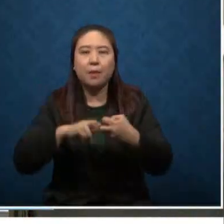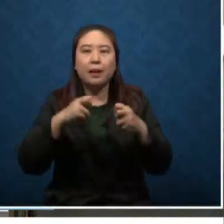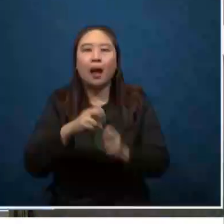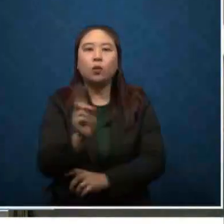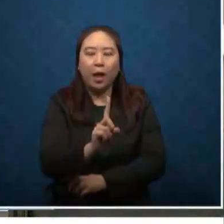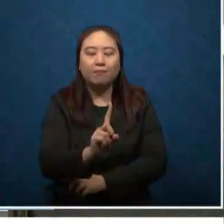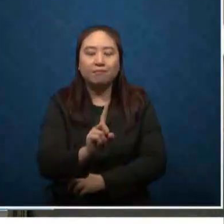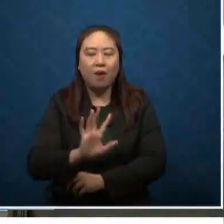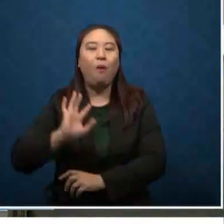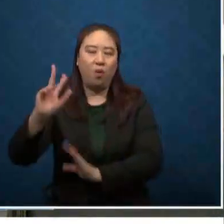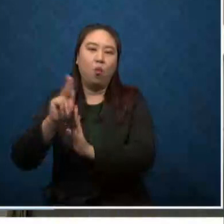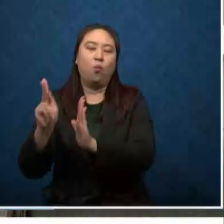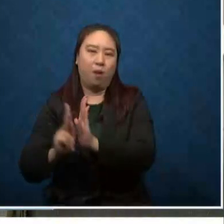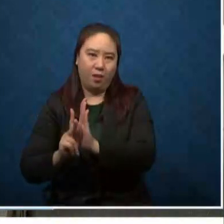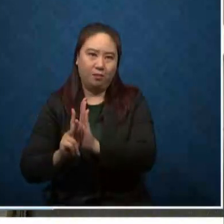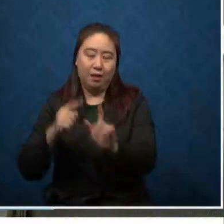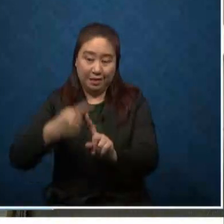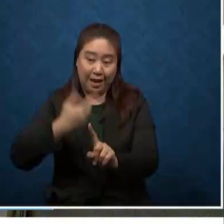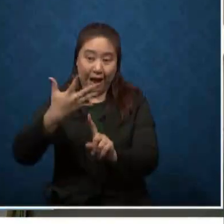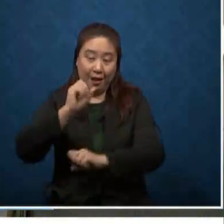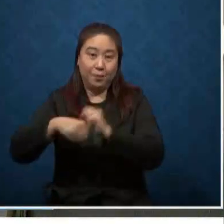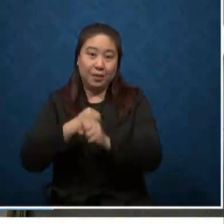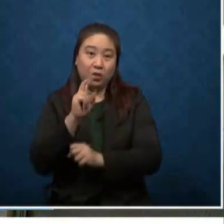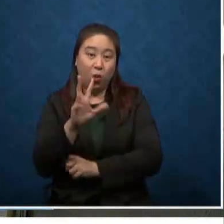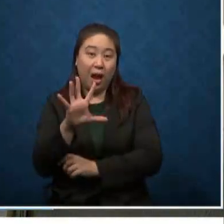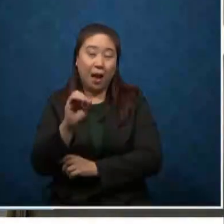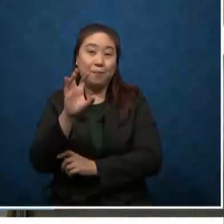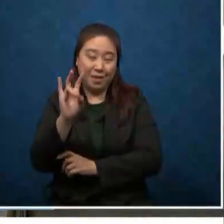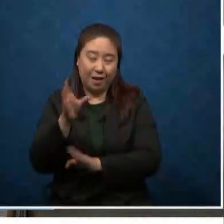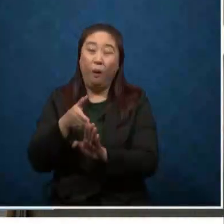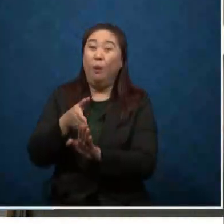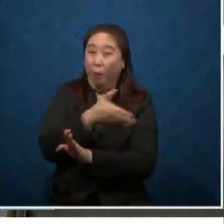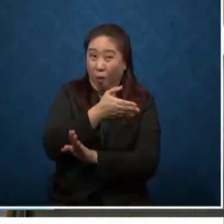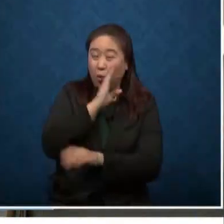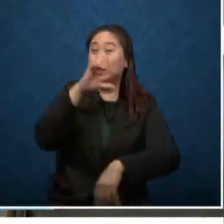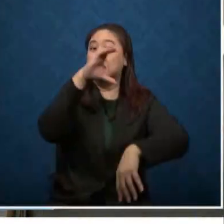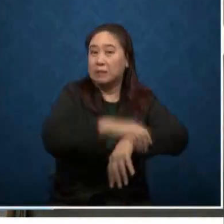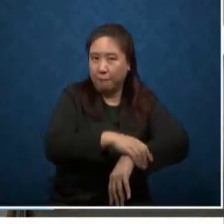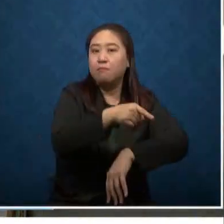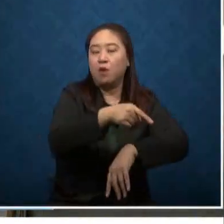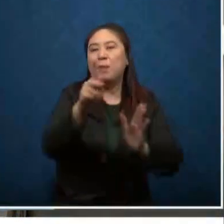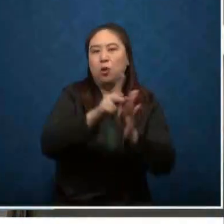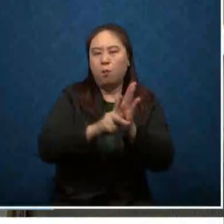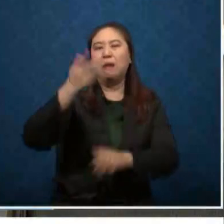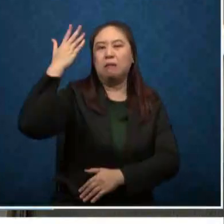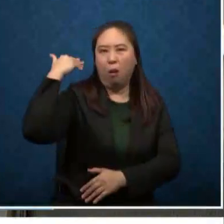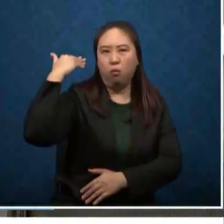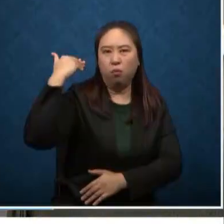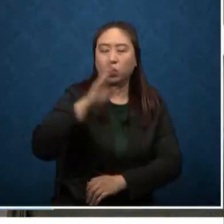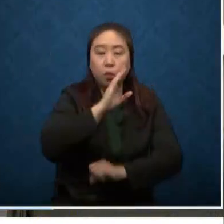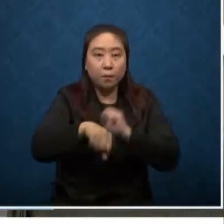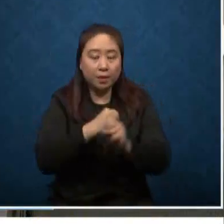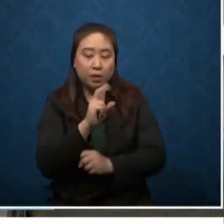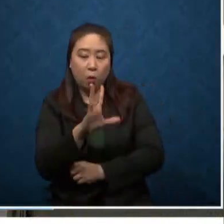คดีความ ก่อนพึสภาห้าเจ็ถ้าถูกจับก็ใช้กฎหมายเก่าำเน้คดีอยู่ตอนปี 58